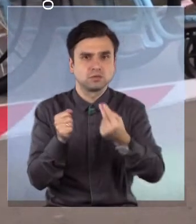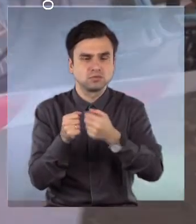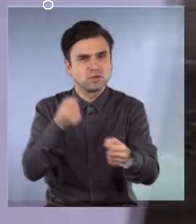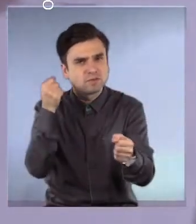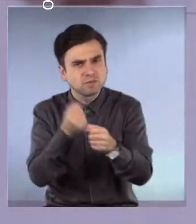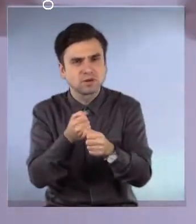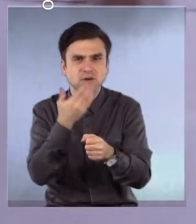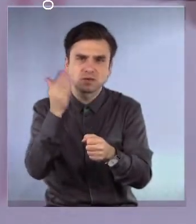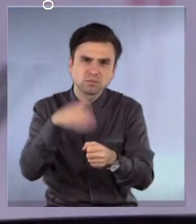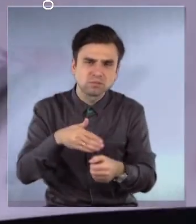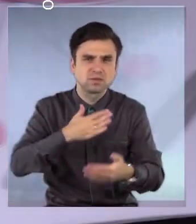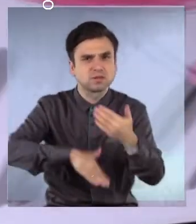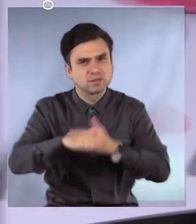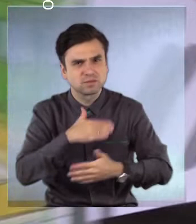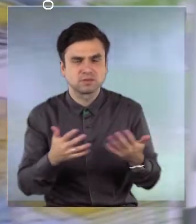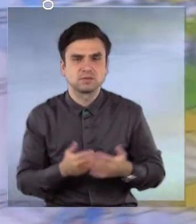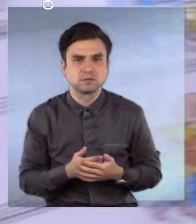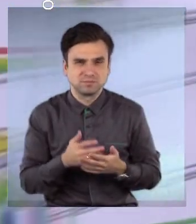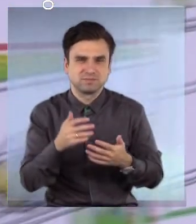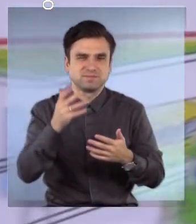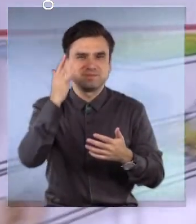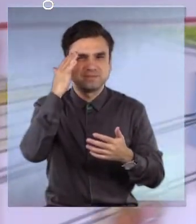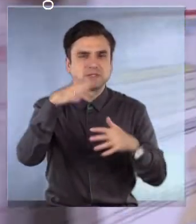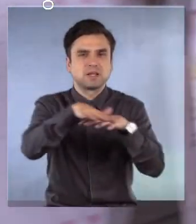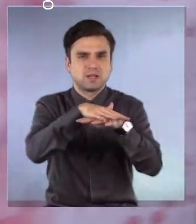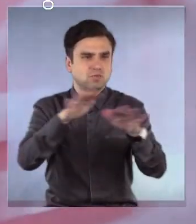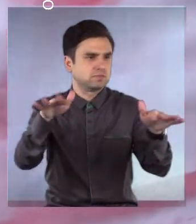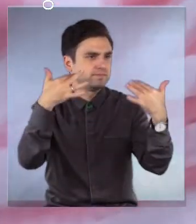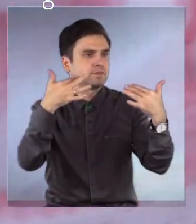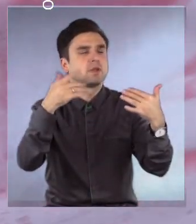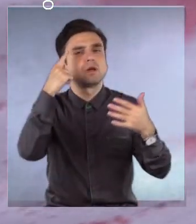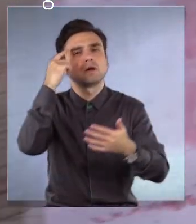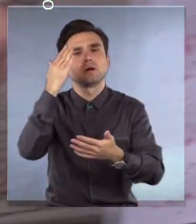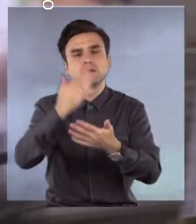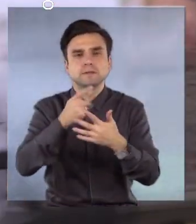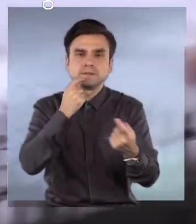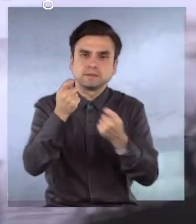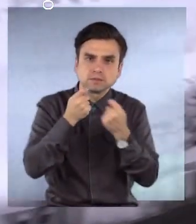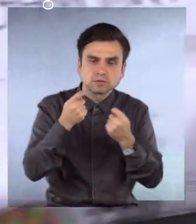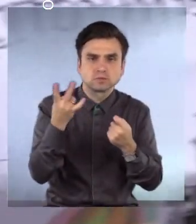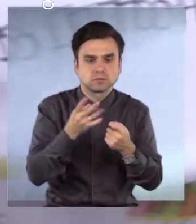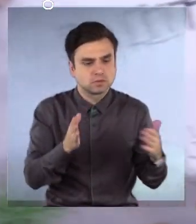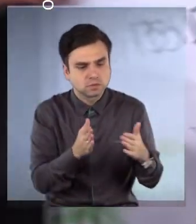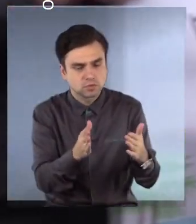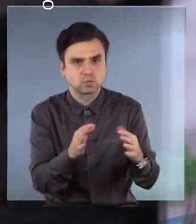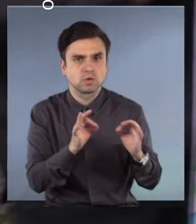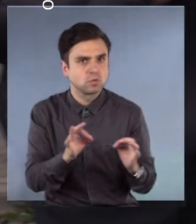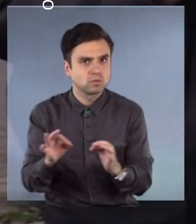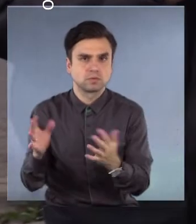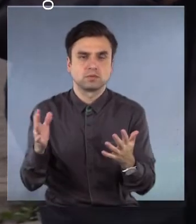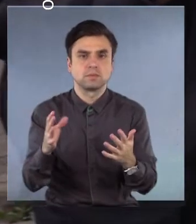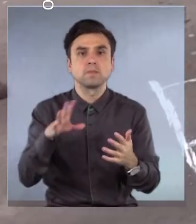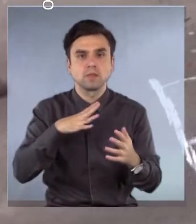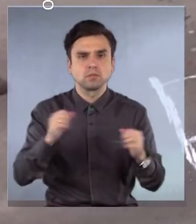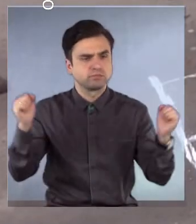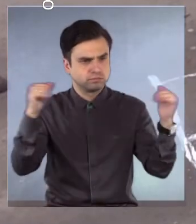такої поведінки. До акції долучилося близько 20 громадян, зокрема патрульні. Зазначу, за 2019 рік